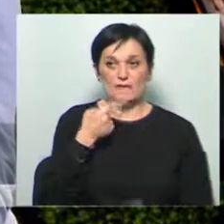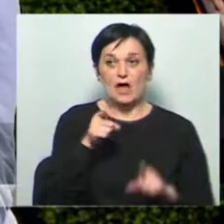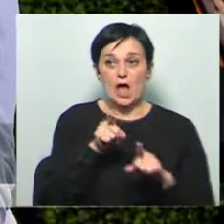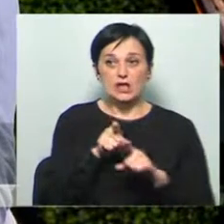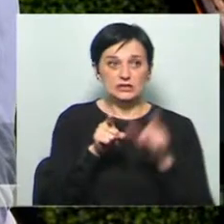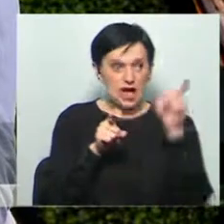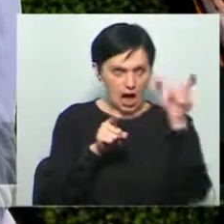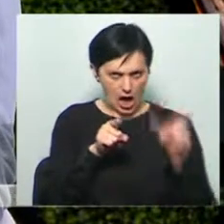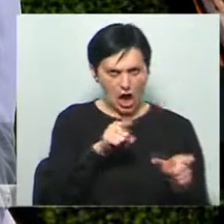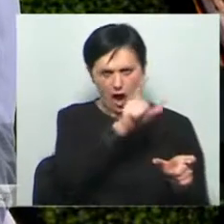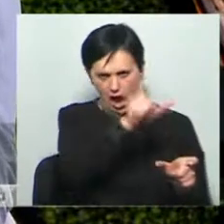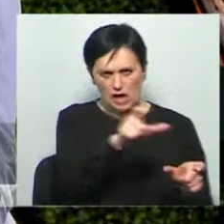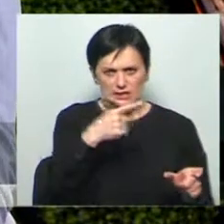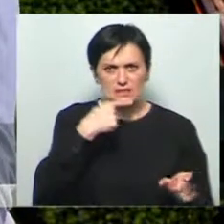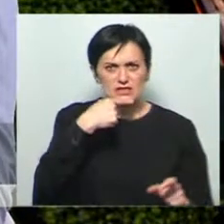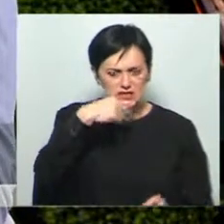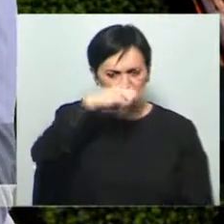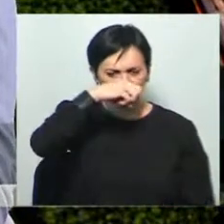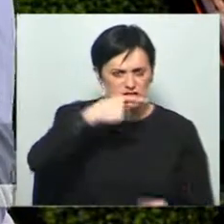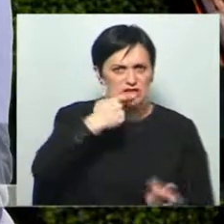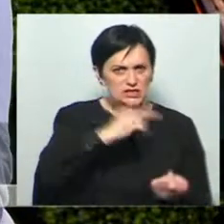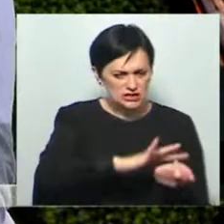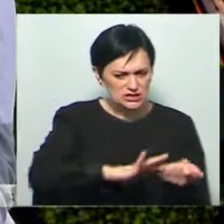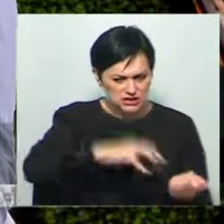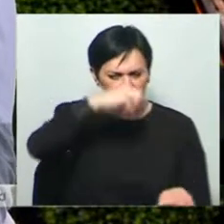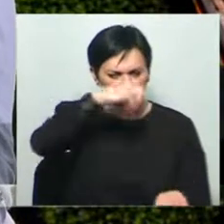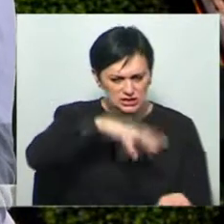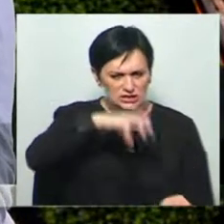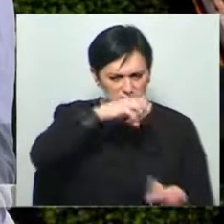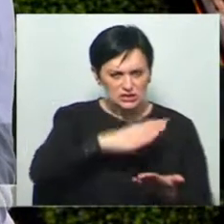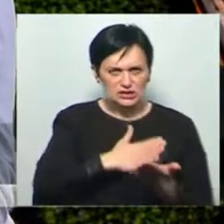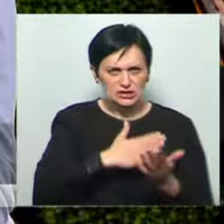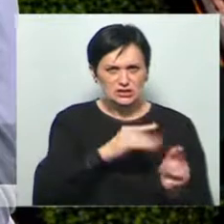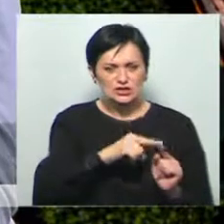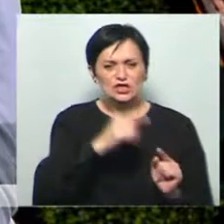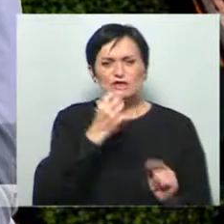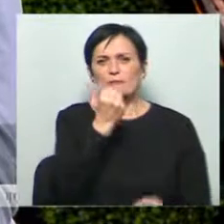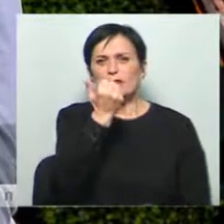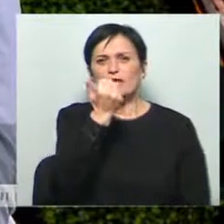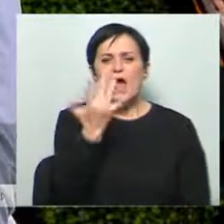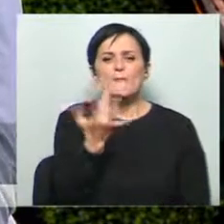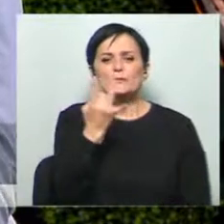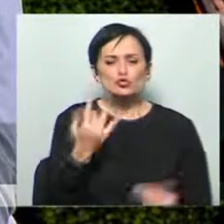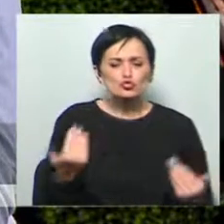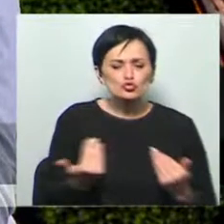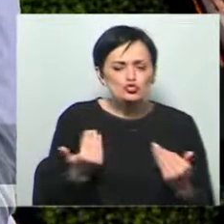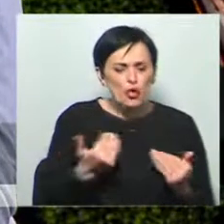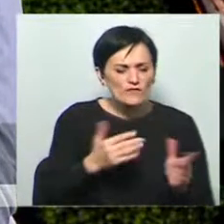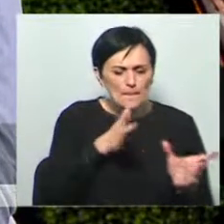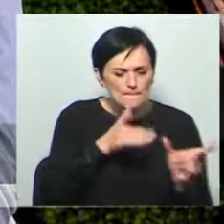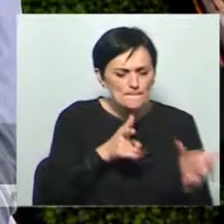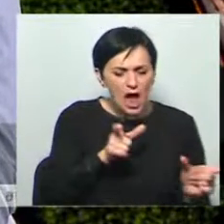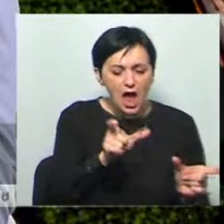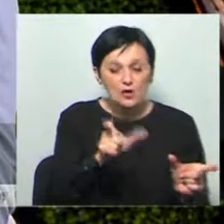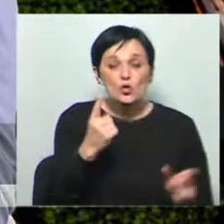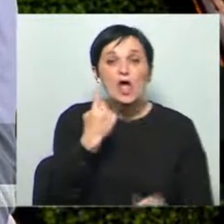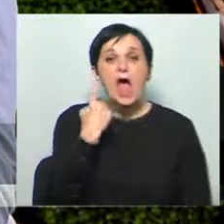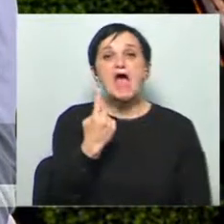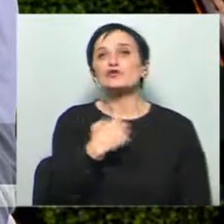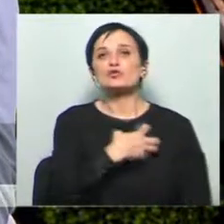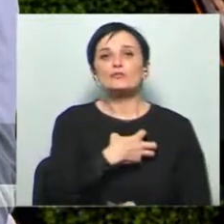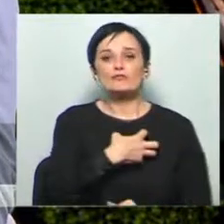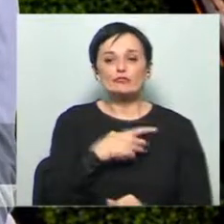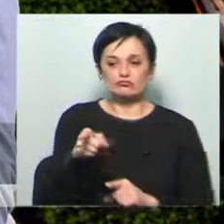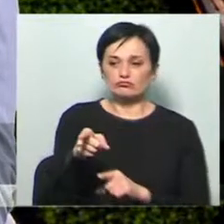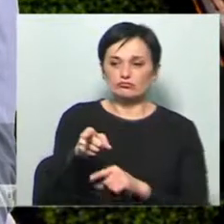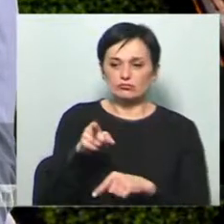ადამიანი, ვისაც ცხვირიდან სისხლენა არ ქონია გარკვეულ პერიოდში, ანუ თუნდაც რამოდენიმეჯერ ცხოვრების რამე გარკვეულ პერიოდში. ერთმნიშვნელოვნად ეს არ